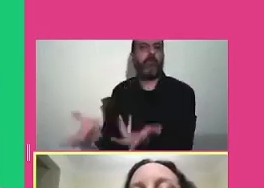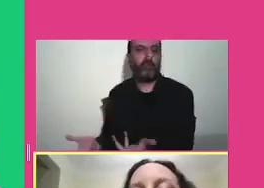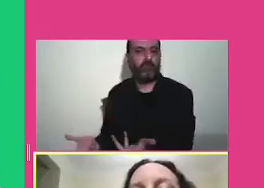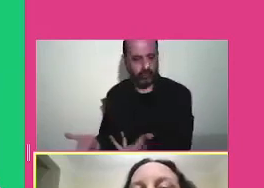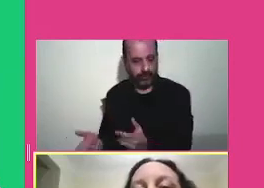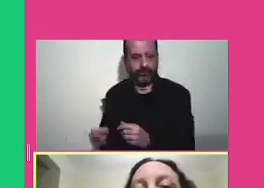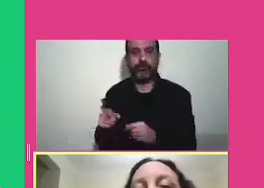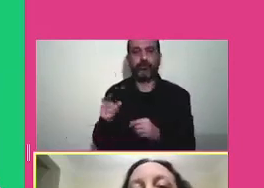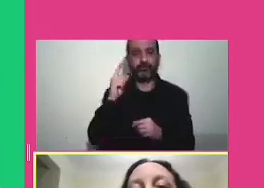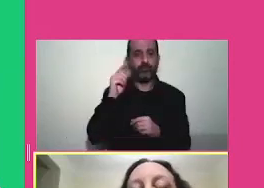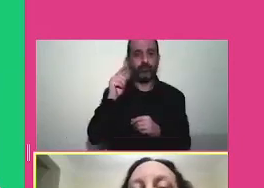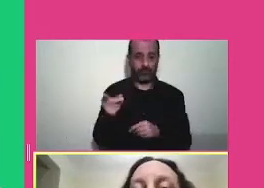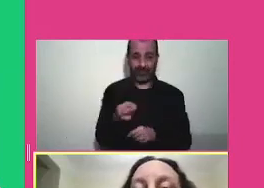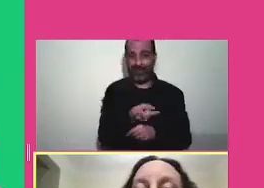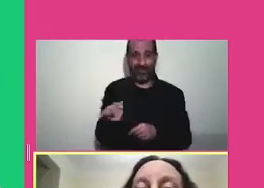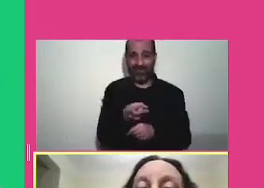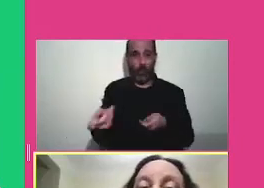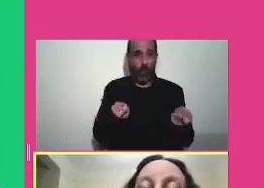έχουν στόχο